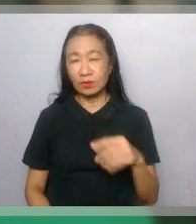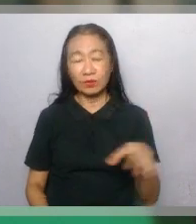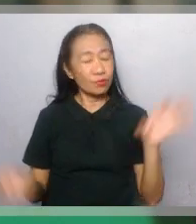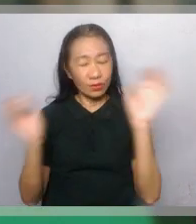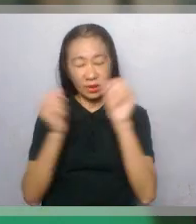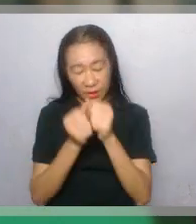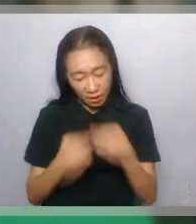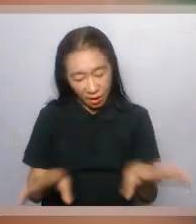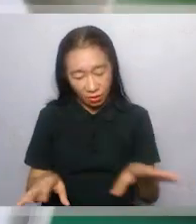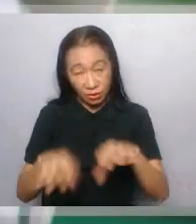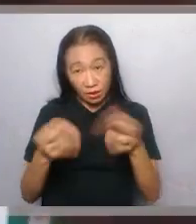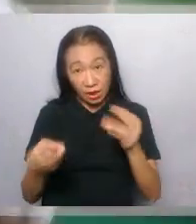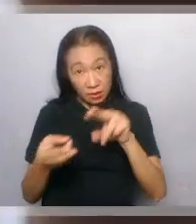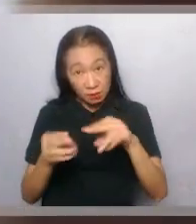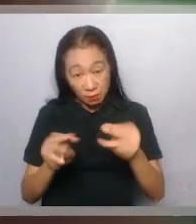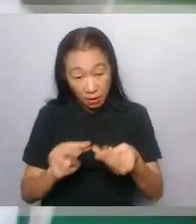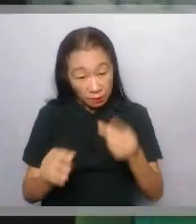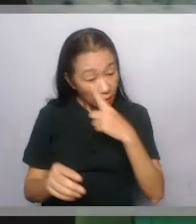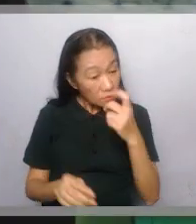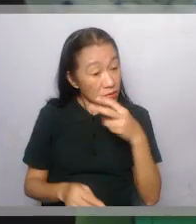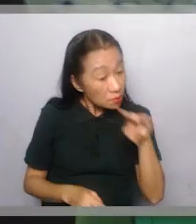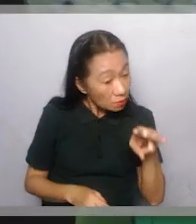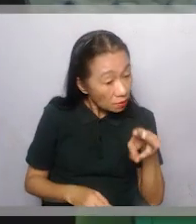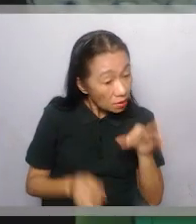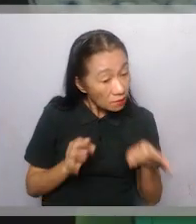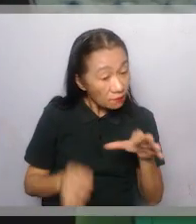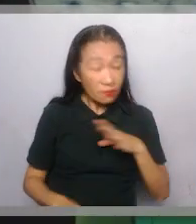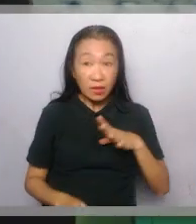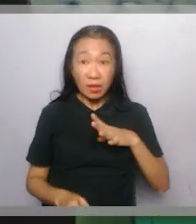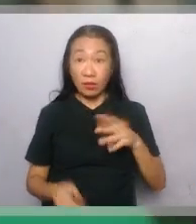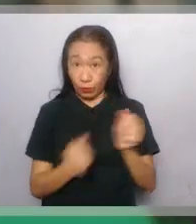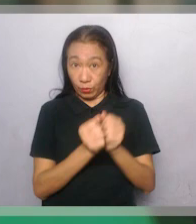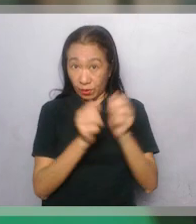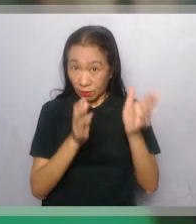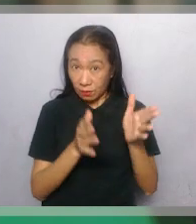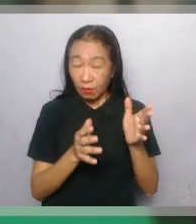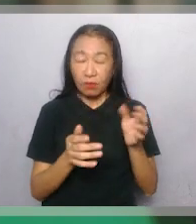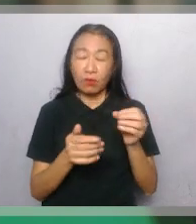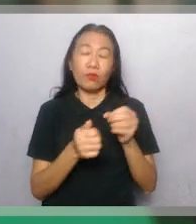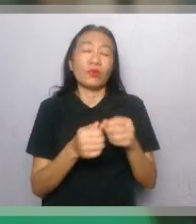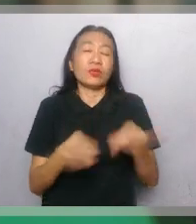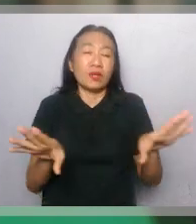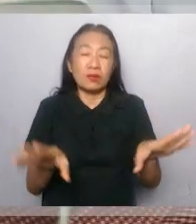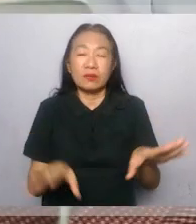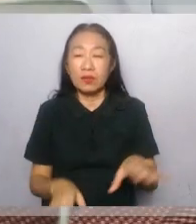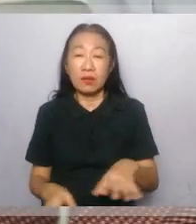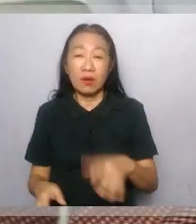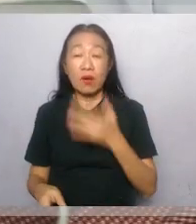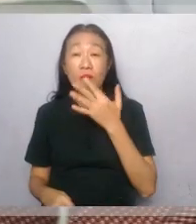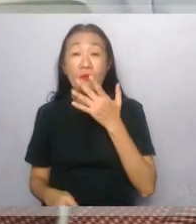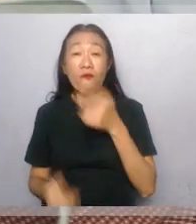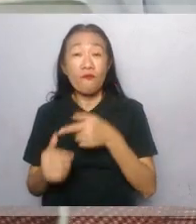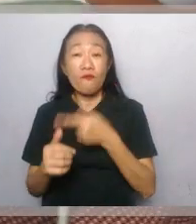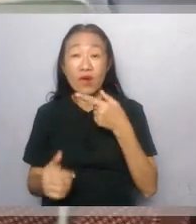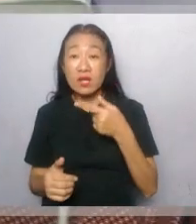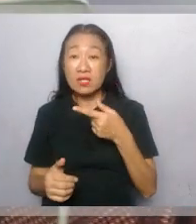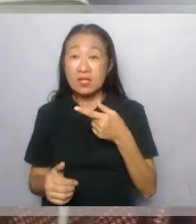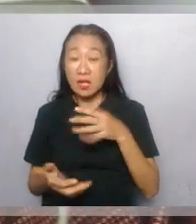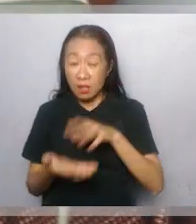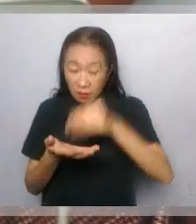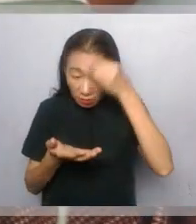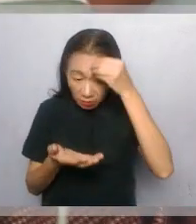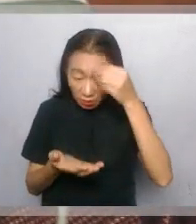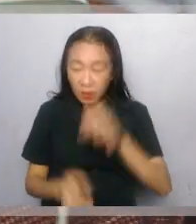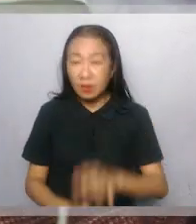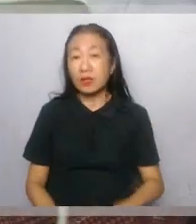one-on-one session, wala pa siyang classmate kasi tinatansya ko pa siya kung okay ba na may kasama or wala. Colors muna yung kanyang